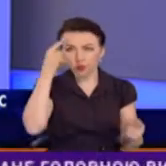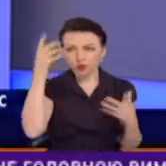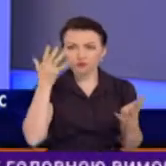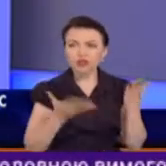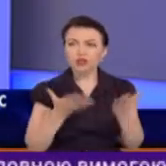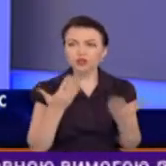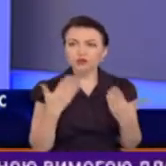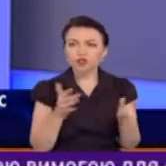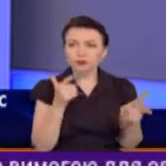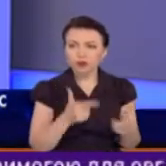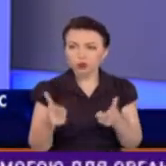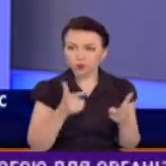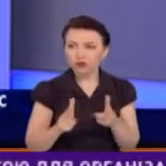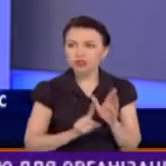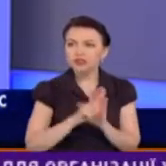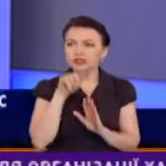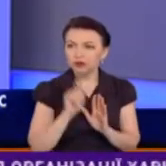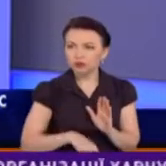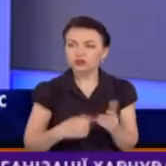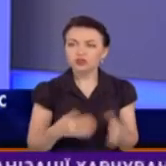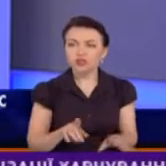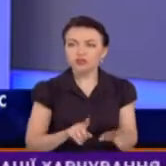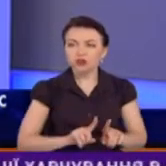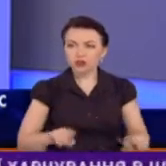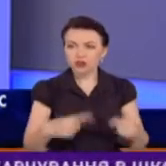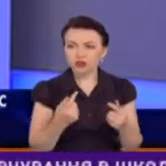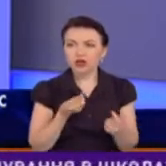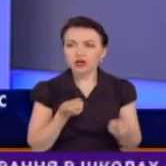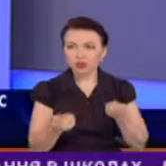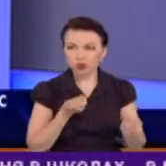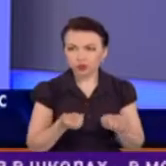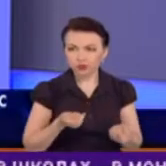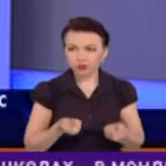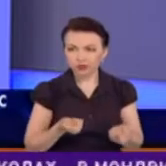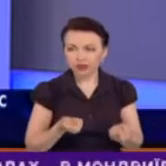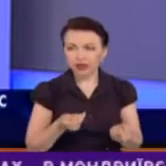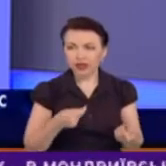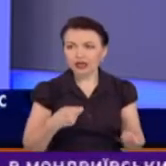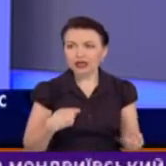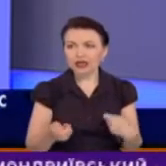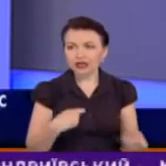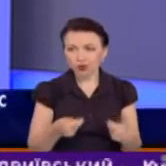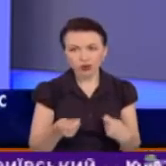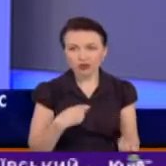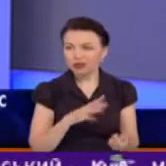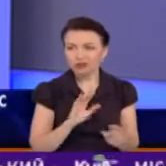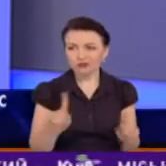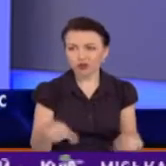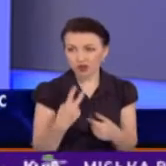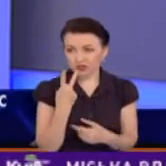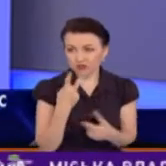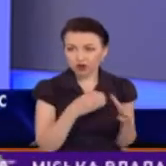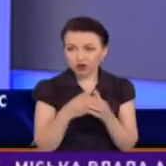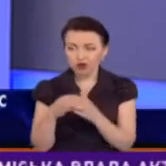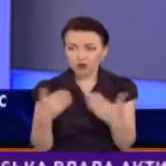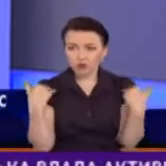вже підготували запуск, то начебто створили ринок. В першу чергу ринок не створений. Я ж казав, там 2 гравці. Так,